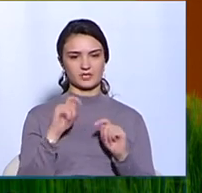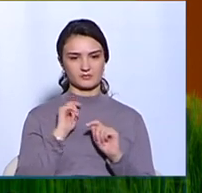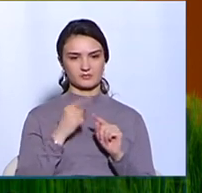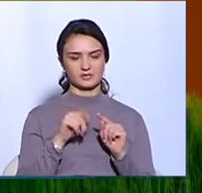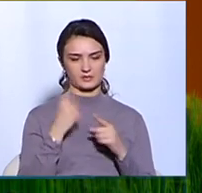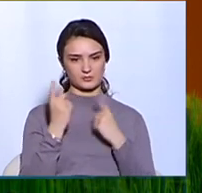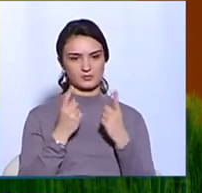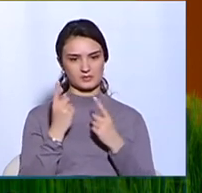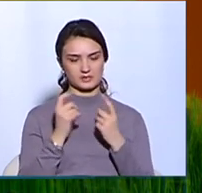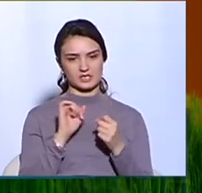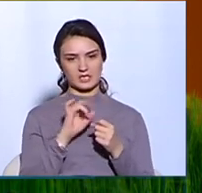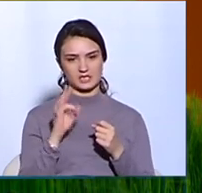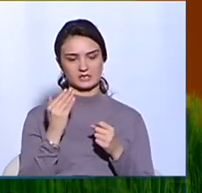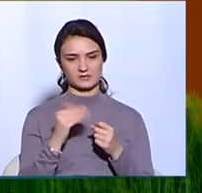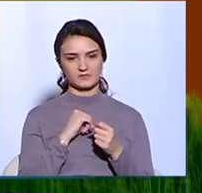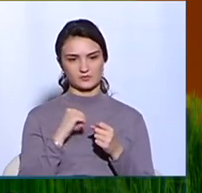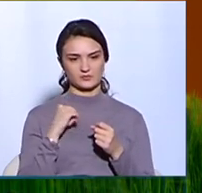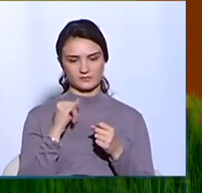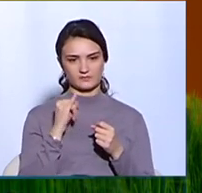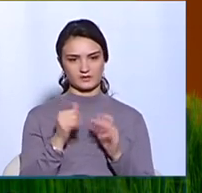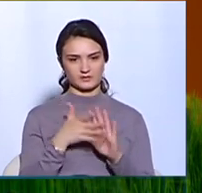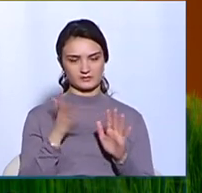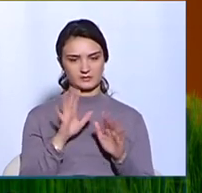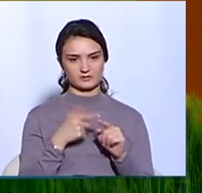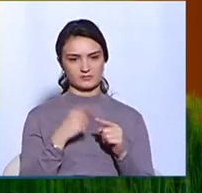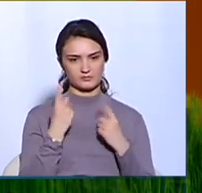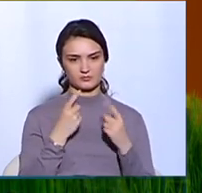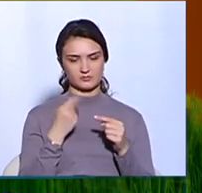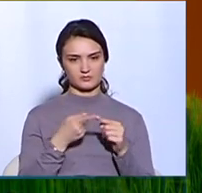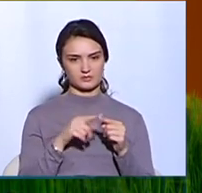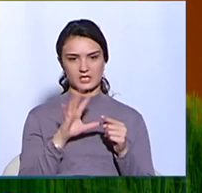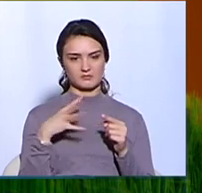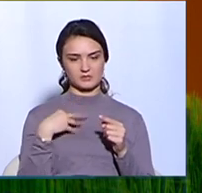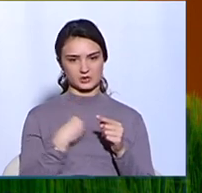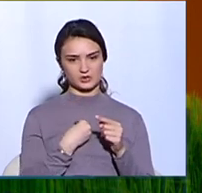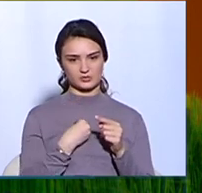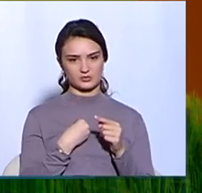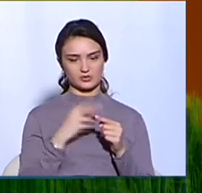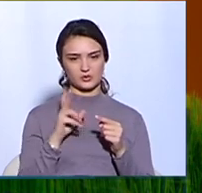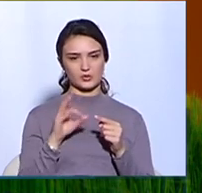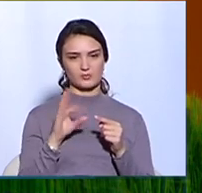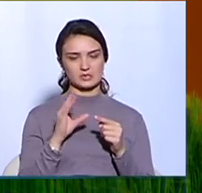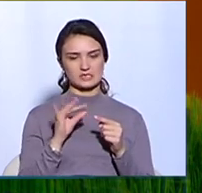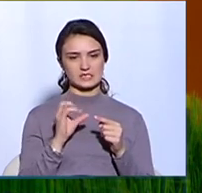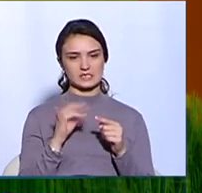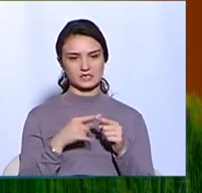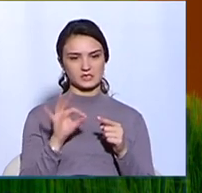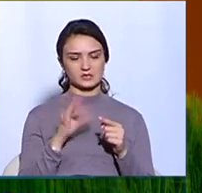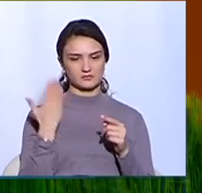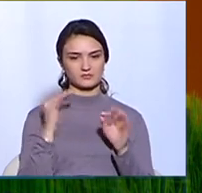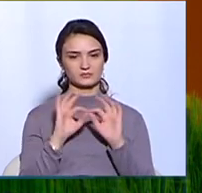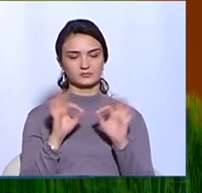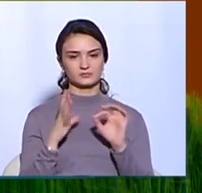ეს ინფორმაცია, ან თქვენ თავად ვერ გაერკვიეთ ამ ინფორმაციაში, არ მიწყინოთ. ჰომოცისტეინთან დაკავშირებით ჩვენ